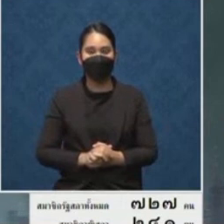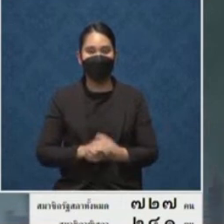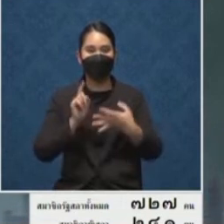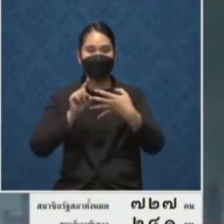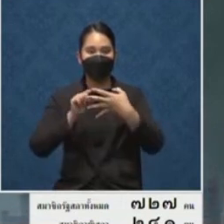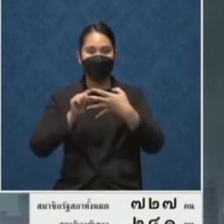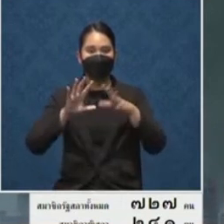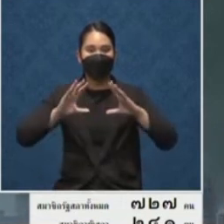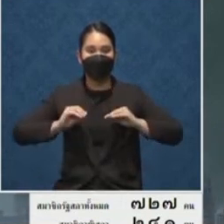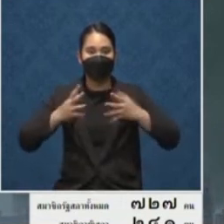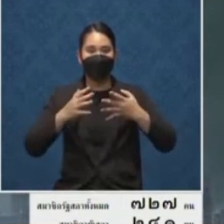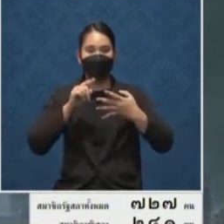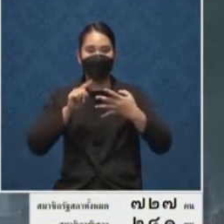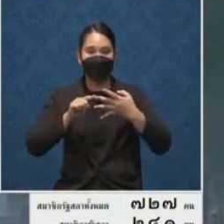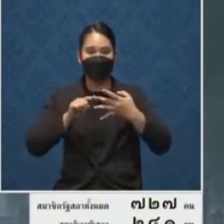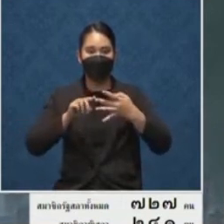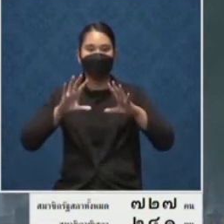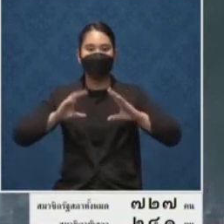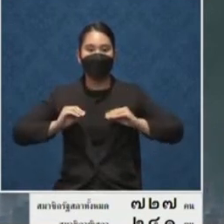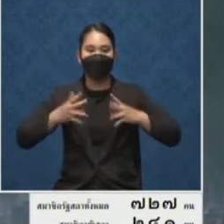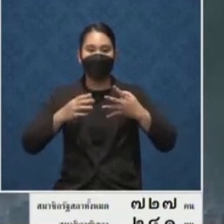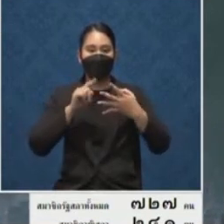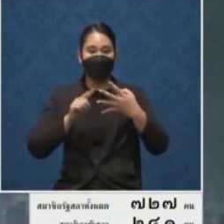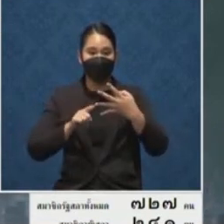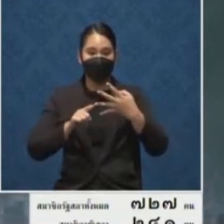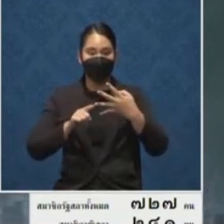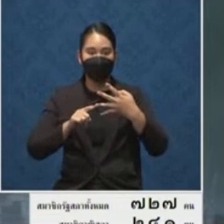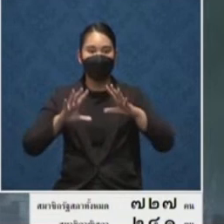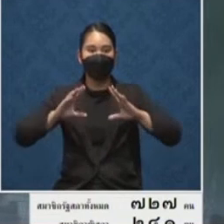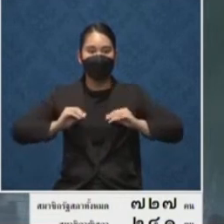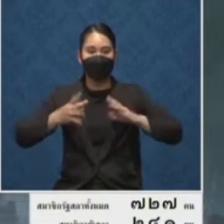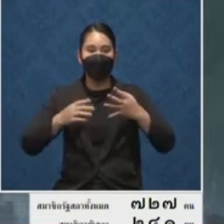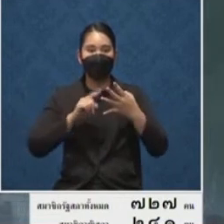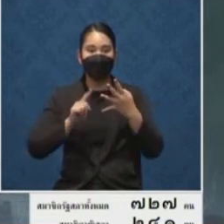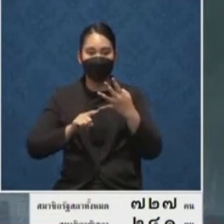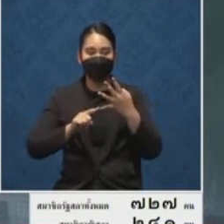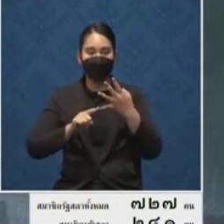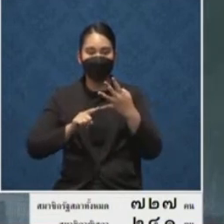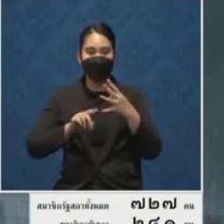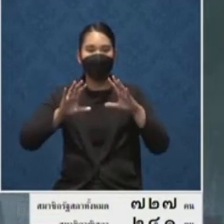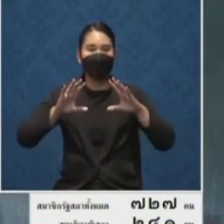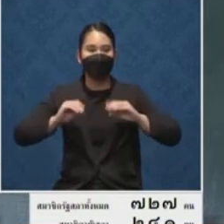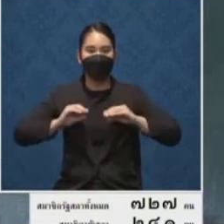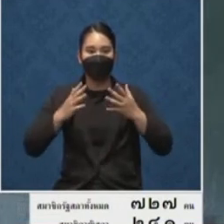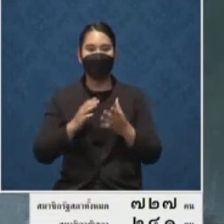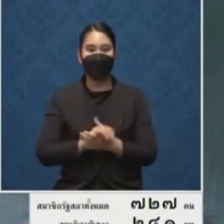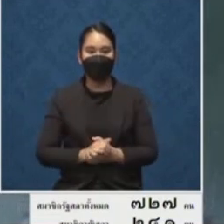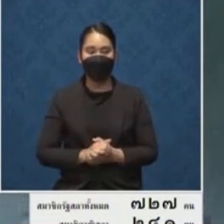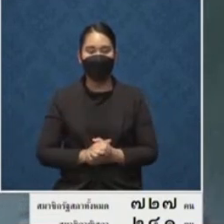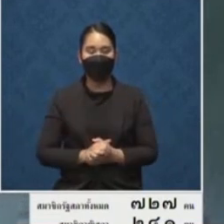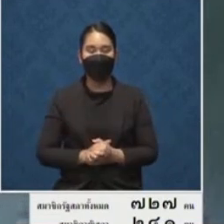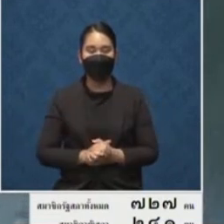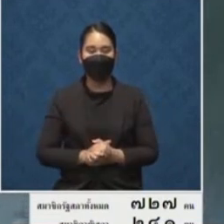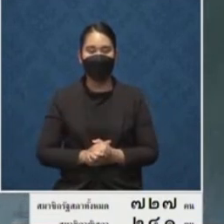725นายเอี่ยมทองใจสด 1ไม่รับหลักการ2ไม่รับหลักการ3